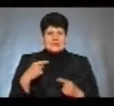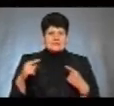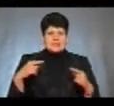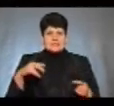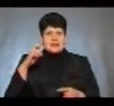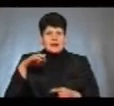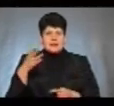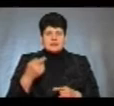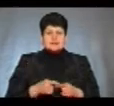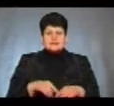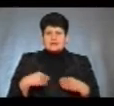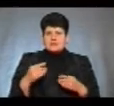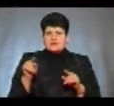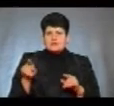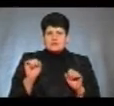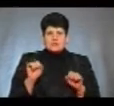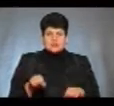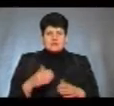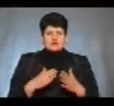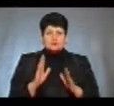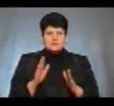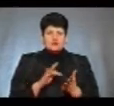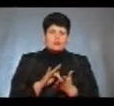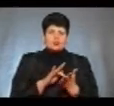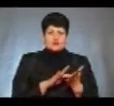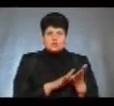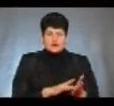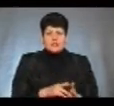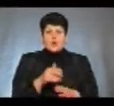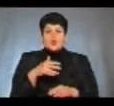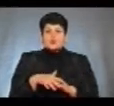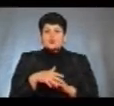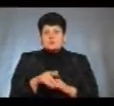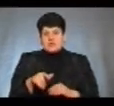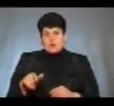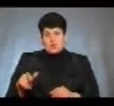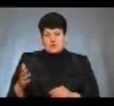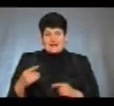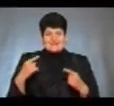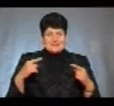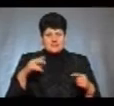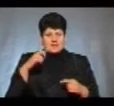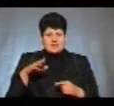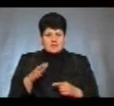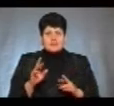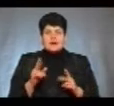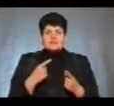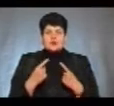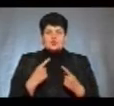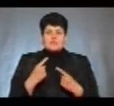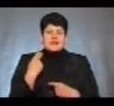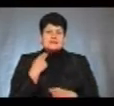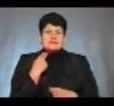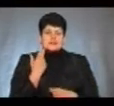країн. Тобто це дає їм можливість, якщо вони будуть подорожувати, то розуміти людей з інших країн, як вони розмовляють